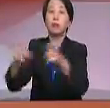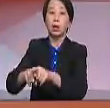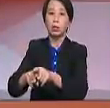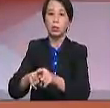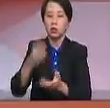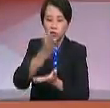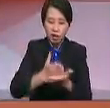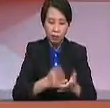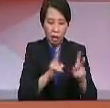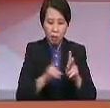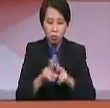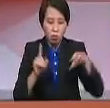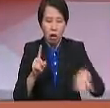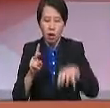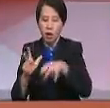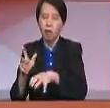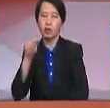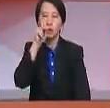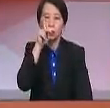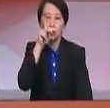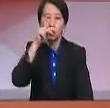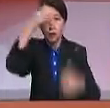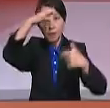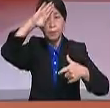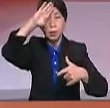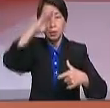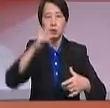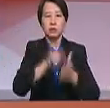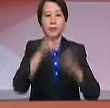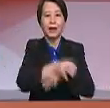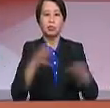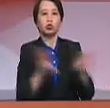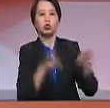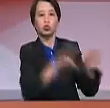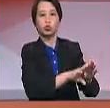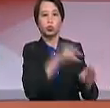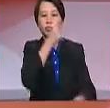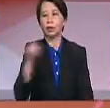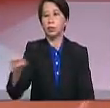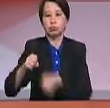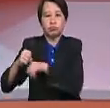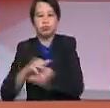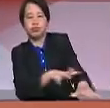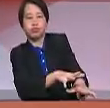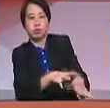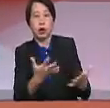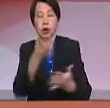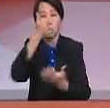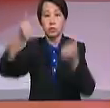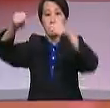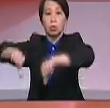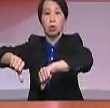beberapa kampung di Kedah, di Perlis ditutup akibat daripada kecuaian ataupun